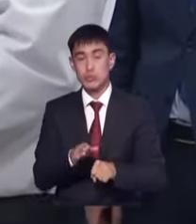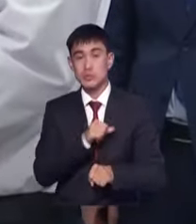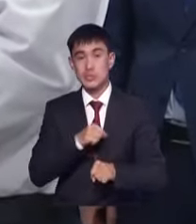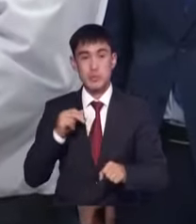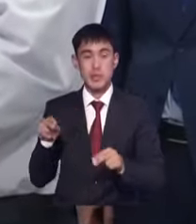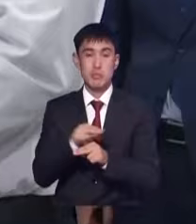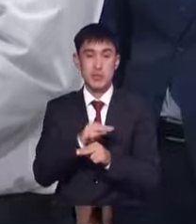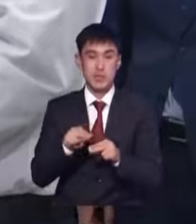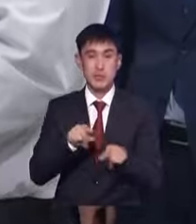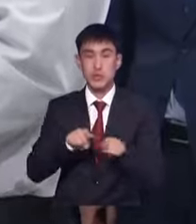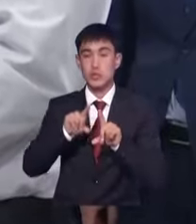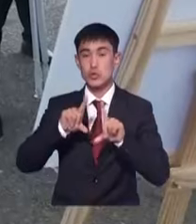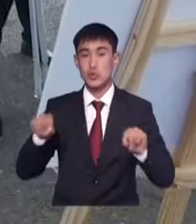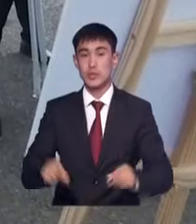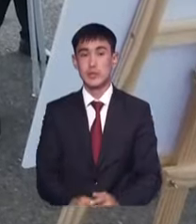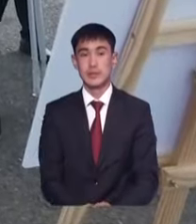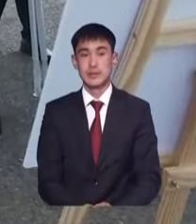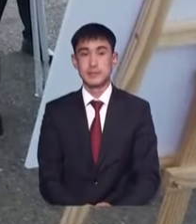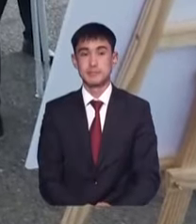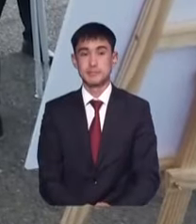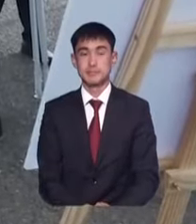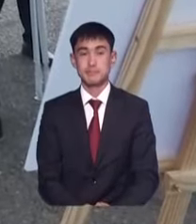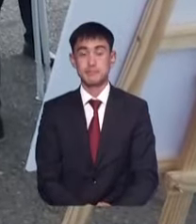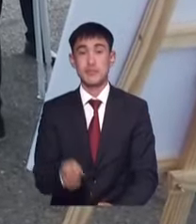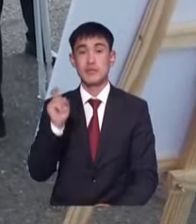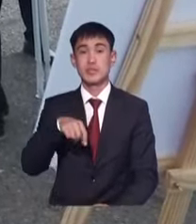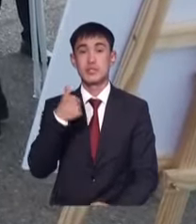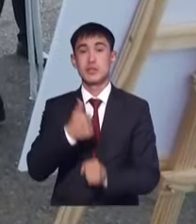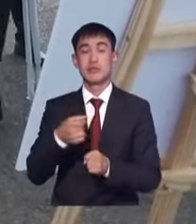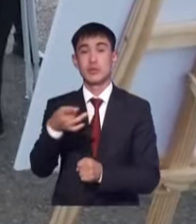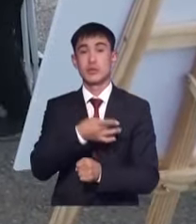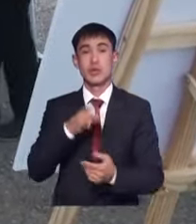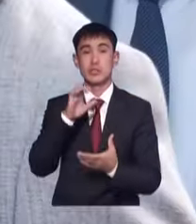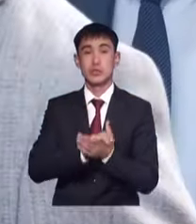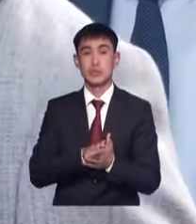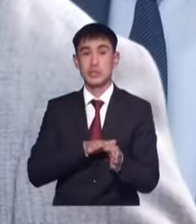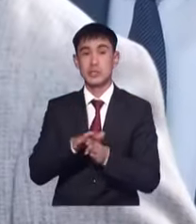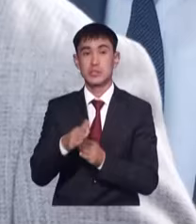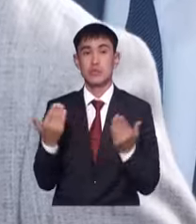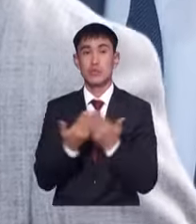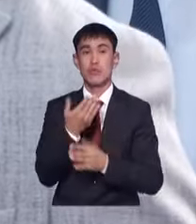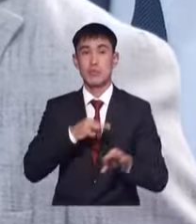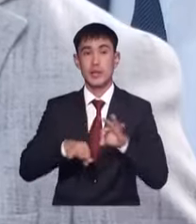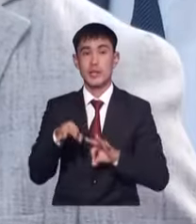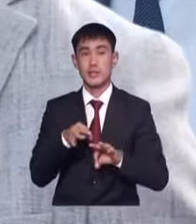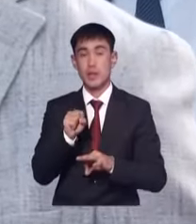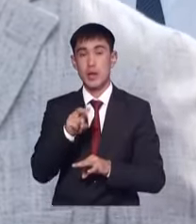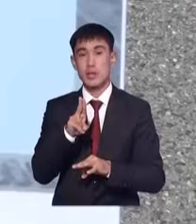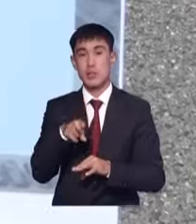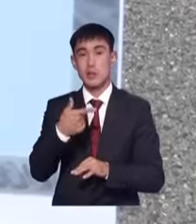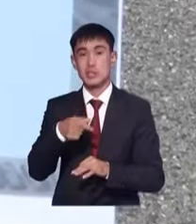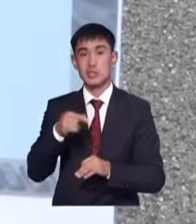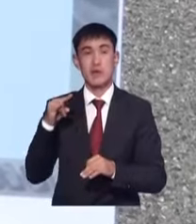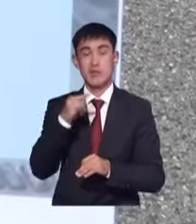сами ремонтировать такие школы. В рамках визита глава региона ознакомился и с реализацией нового проекта Академии